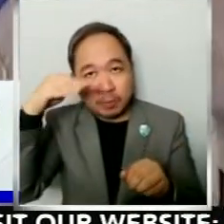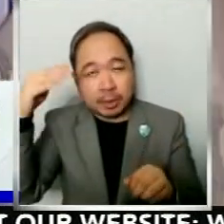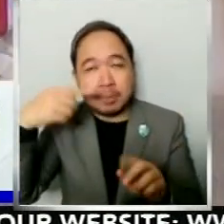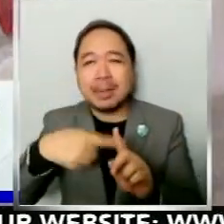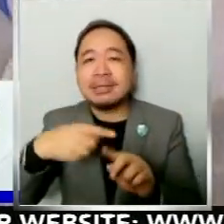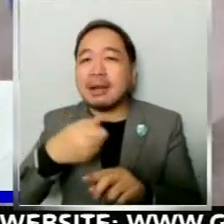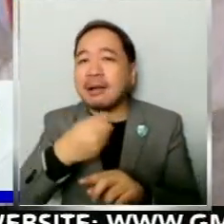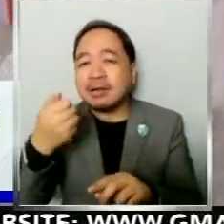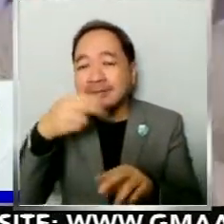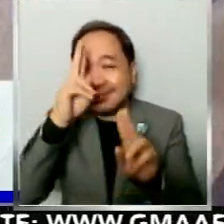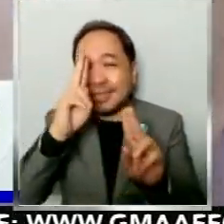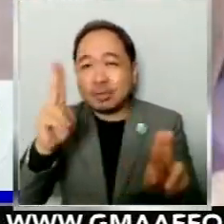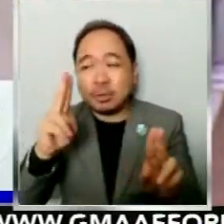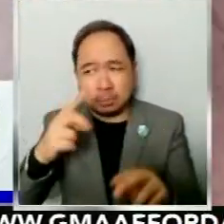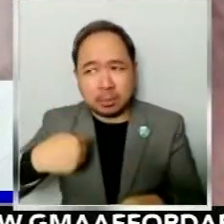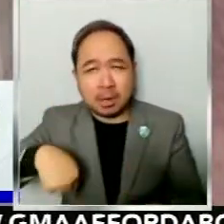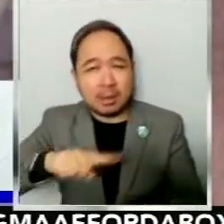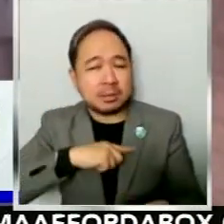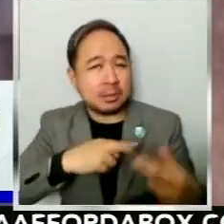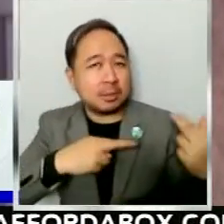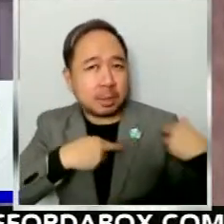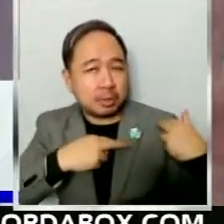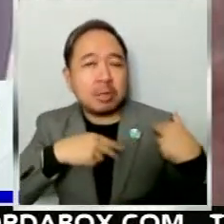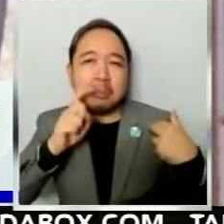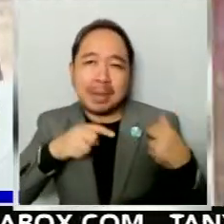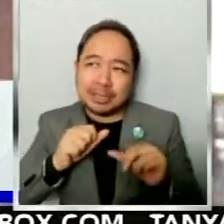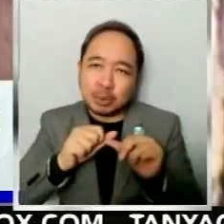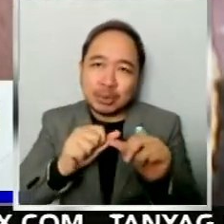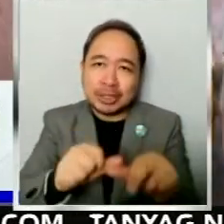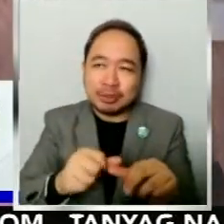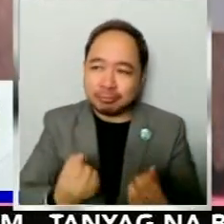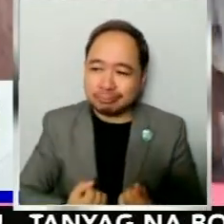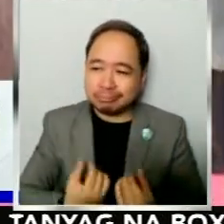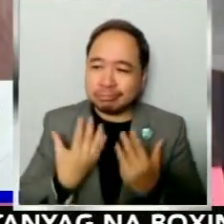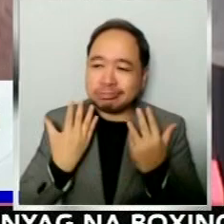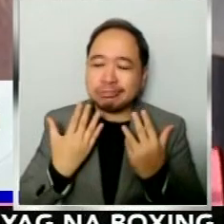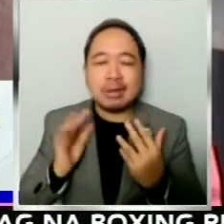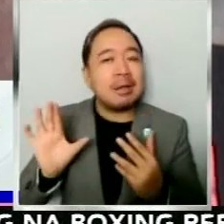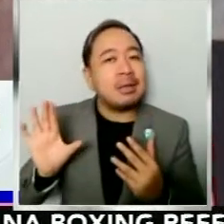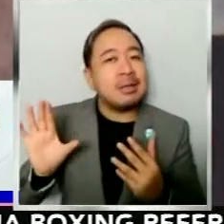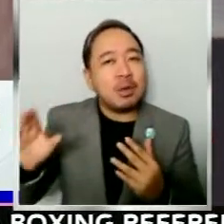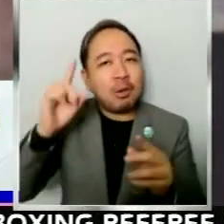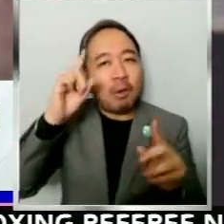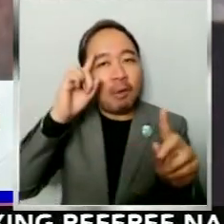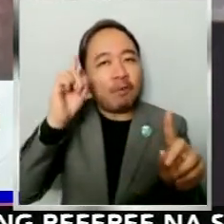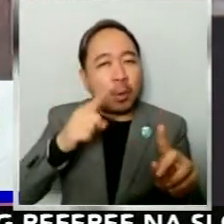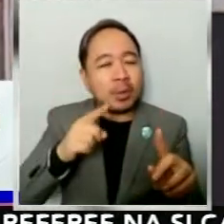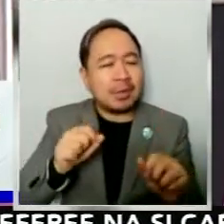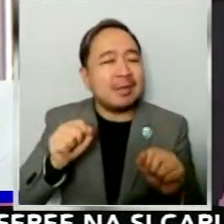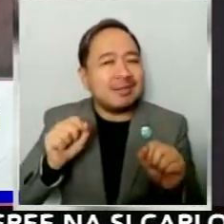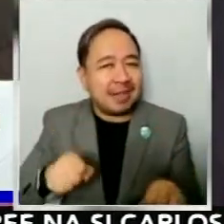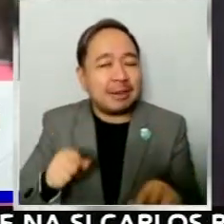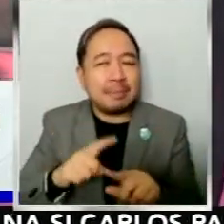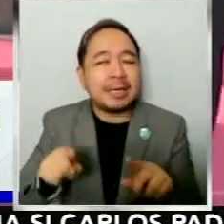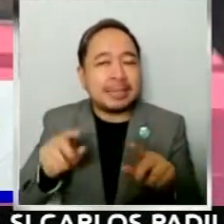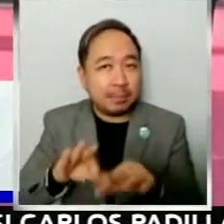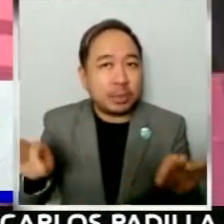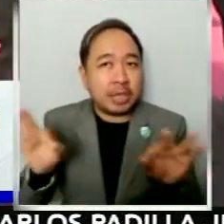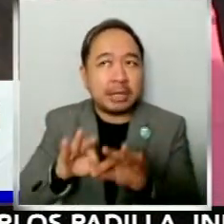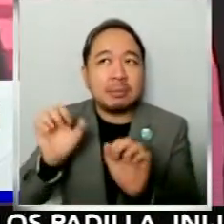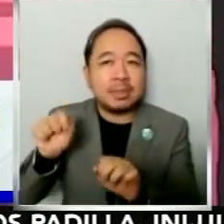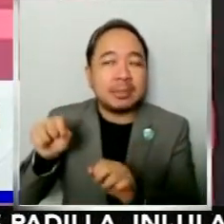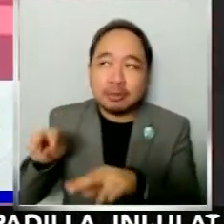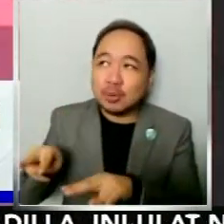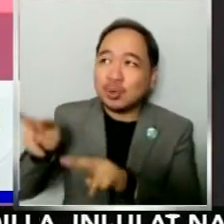Pilipino na panatilihing buhay ang kanilang mga layunin. Kayang-kaya naman daw ito basta't gawing inspirasyon ang mga gaya ni Bonifacio